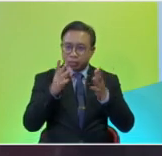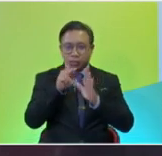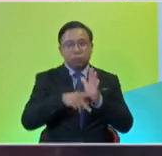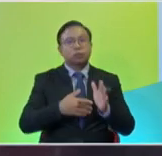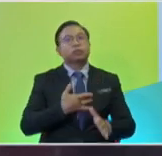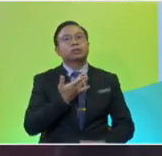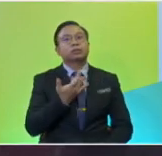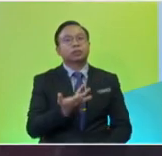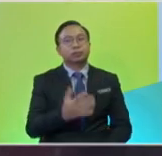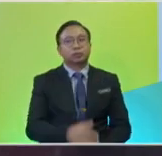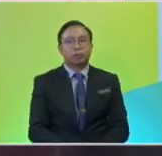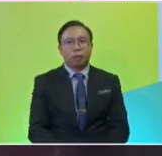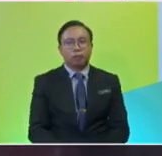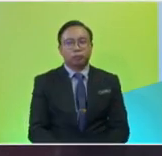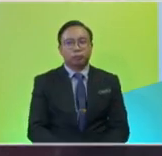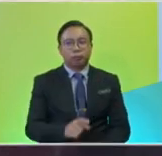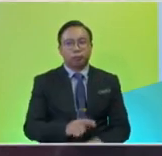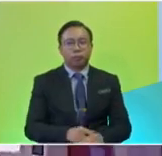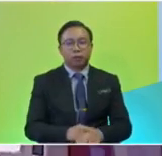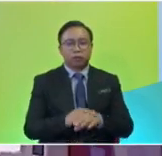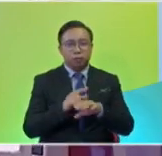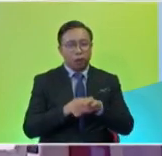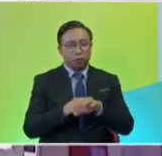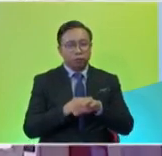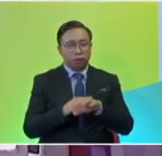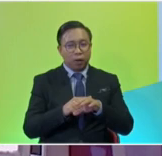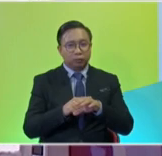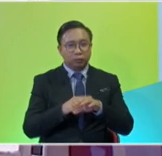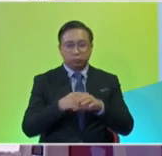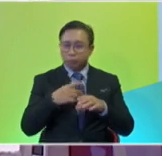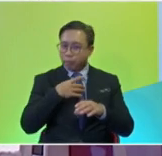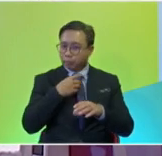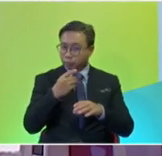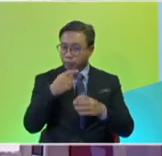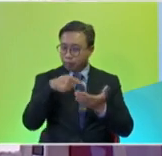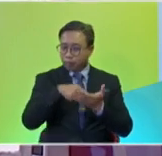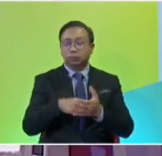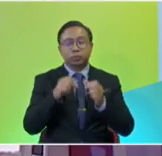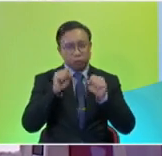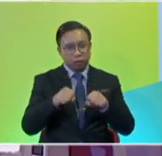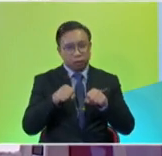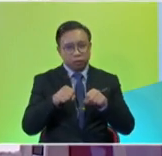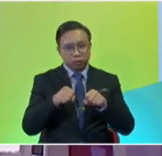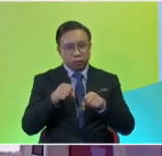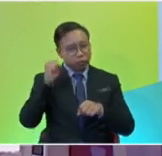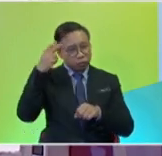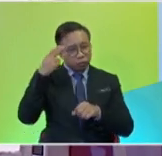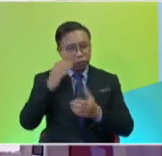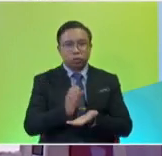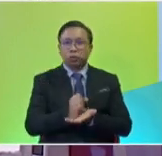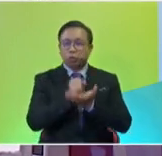yang berada di depan putih ini jadi berita tolong